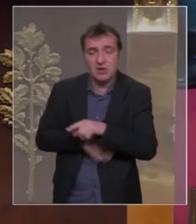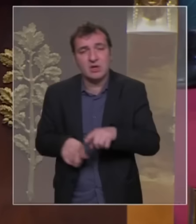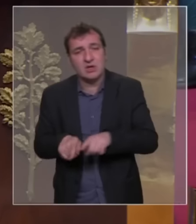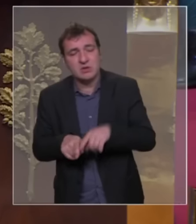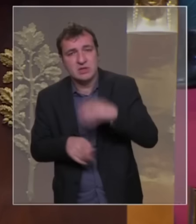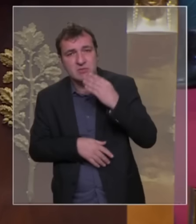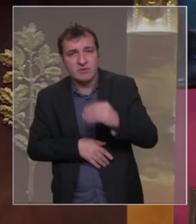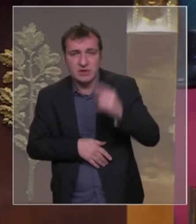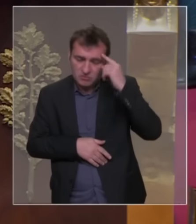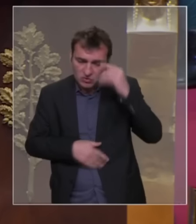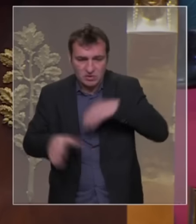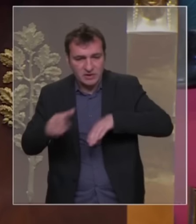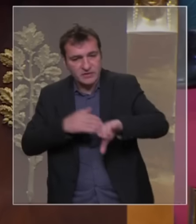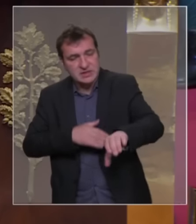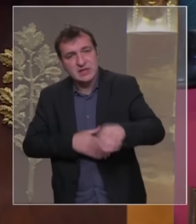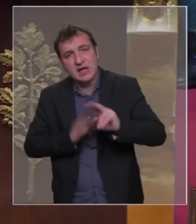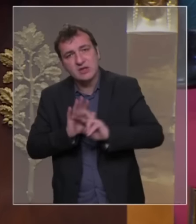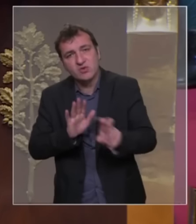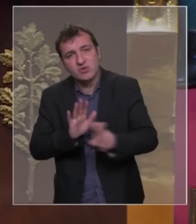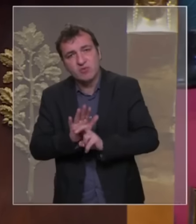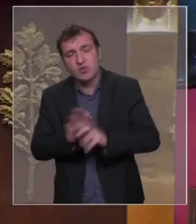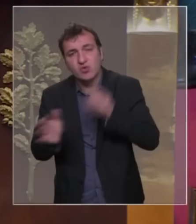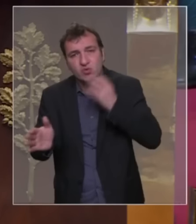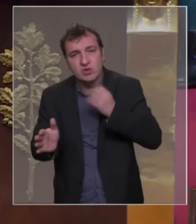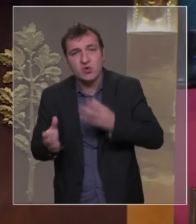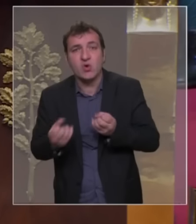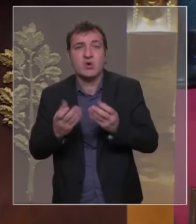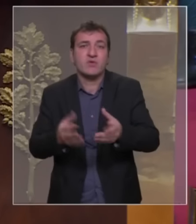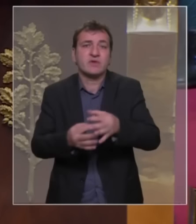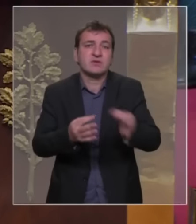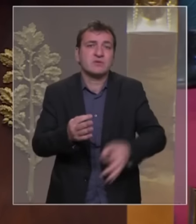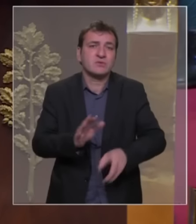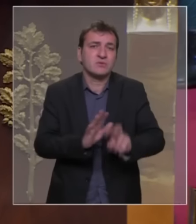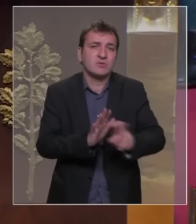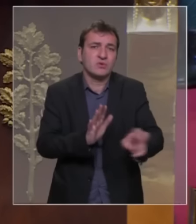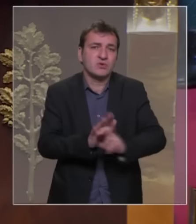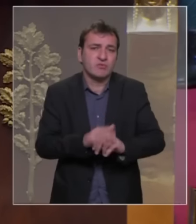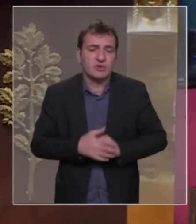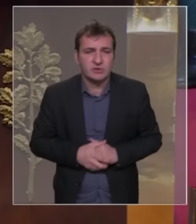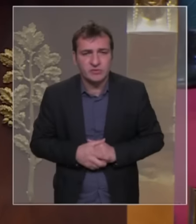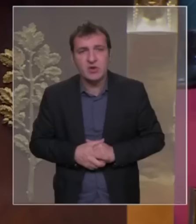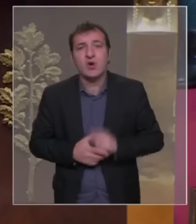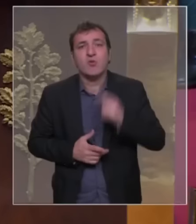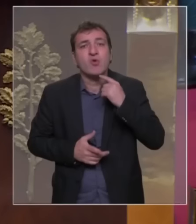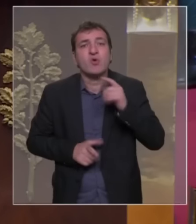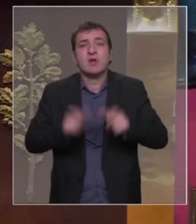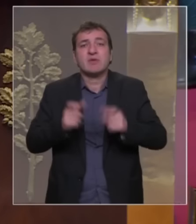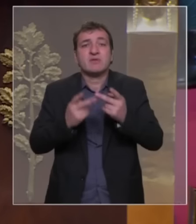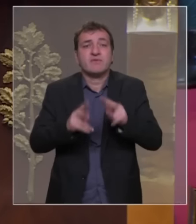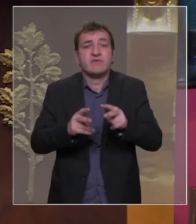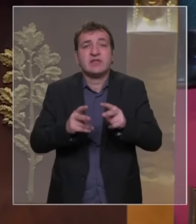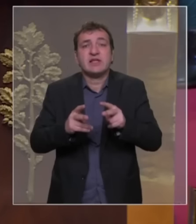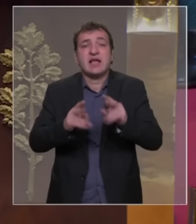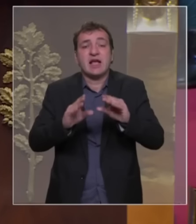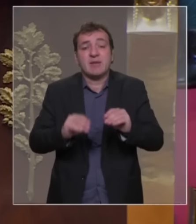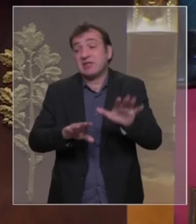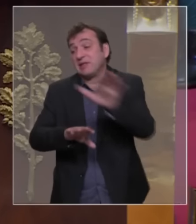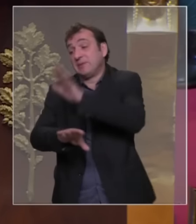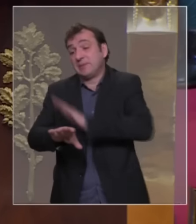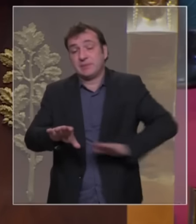les transports du quotidien et offrir des solutions de transport aux Français, des zones périurbaines et rurales à ces millions de